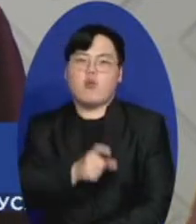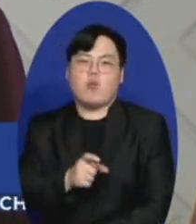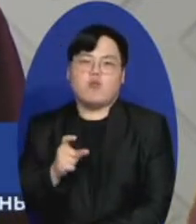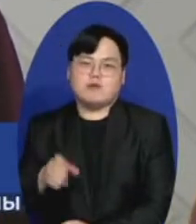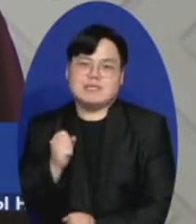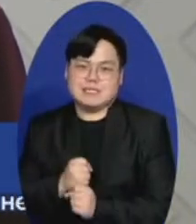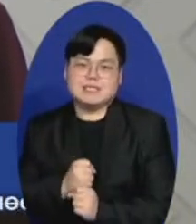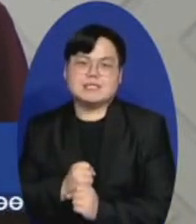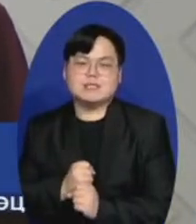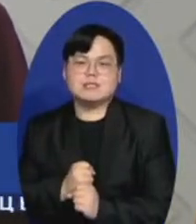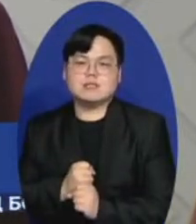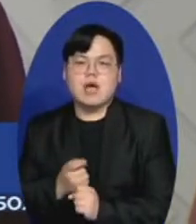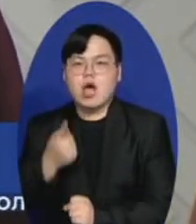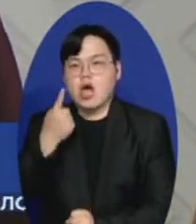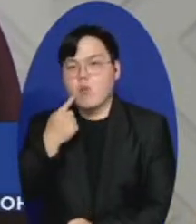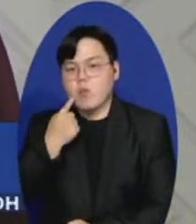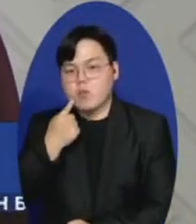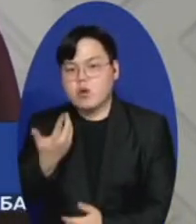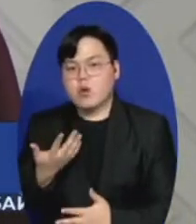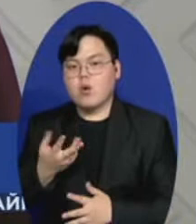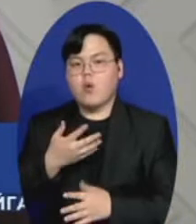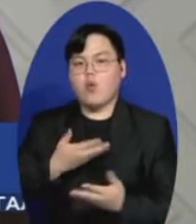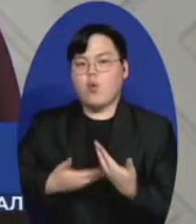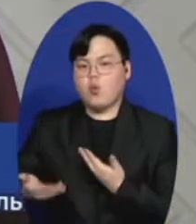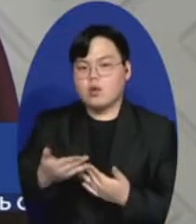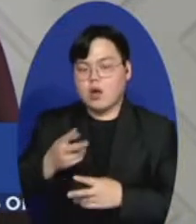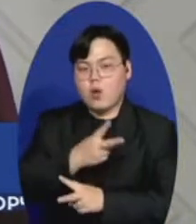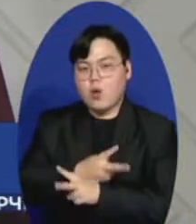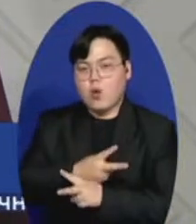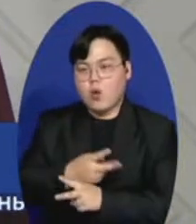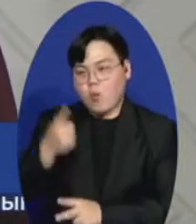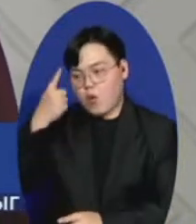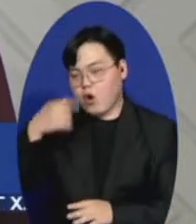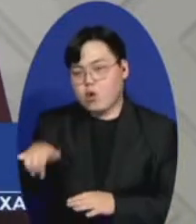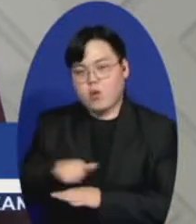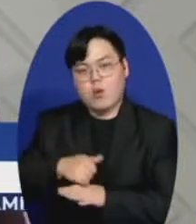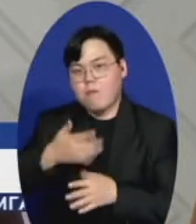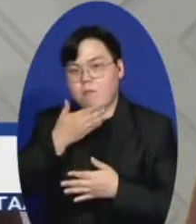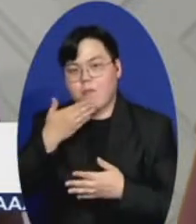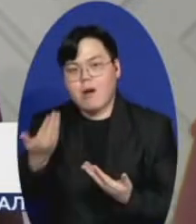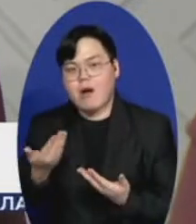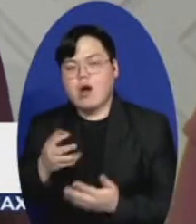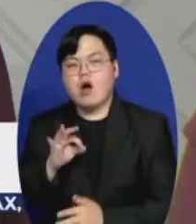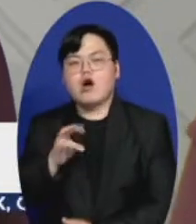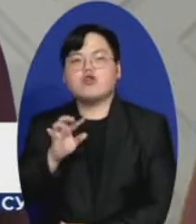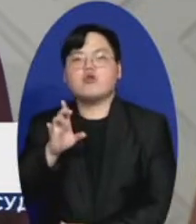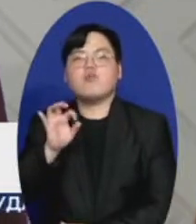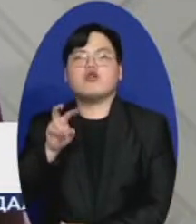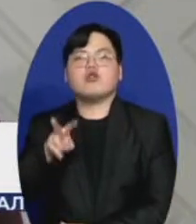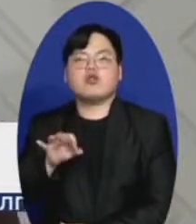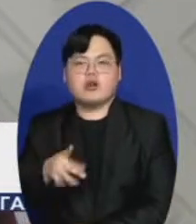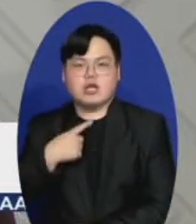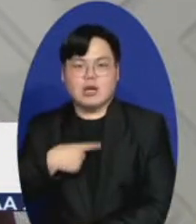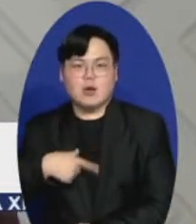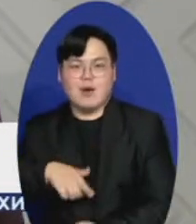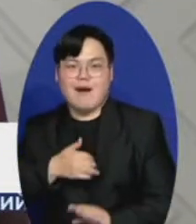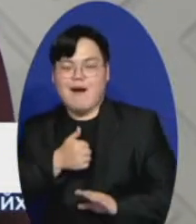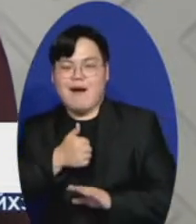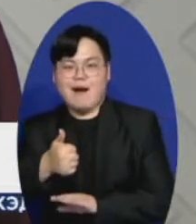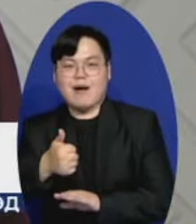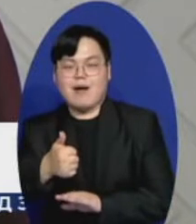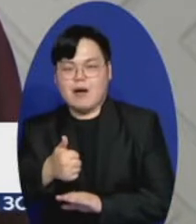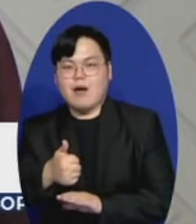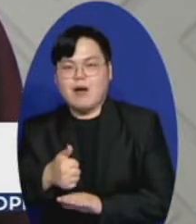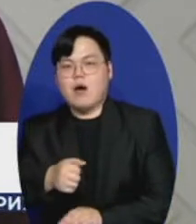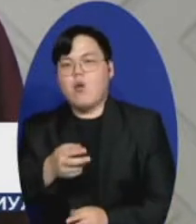юм байна. Тэгэхээр эмэгтэйчүүд худалдааны хууль гэж манай улс байхгүй учраас одоо өнөр улс гишүүн ахлаад бид нар энэ худалдааны хууль